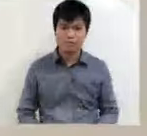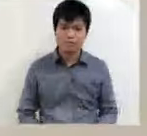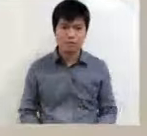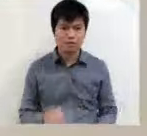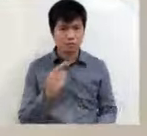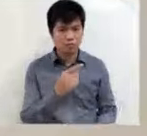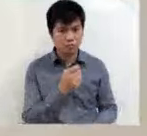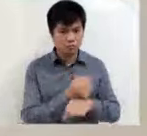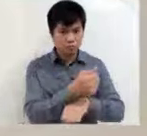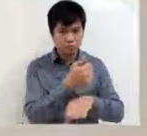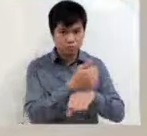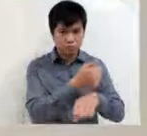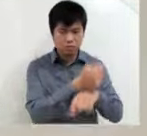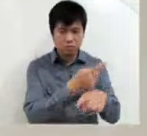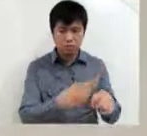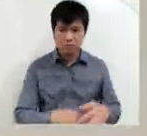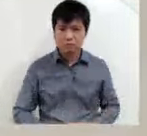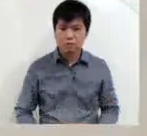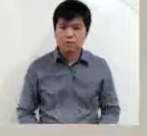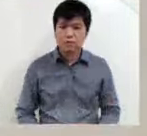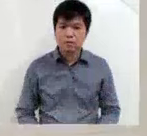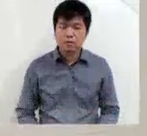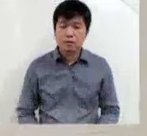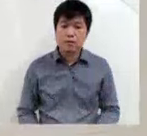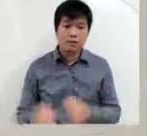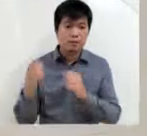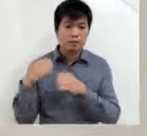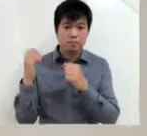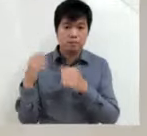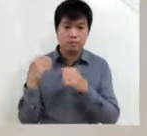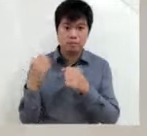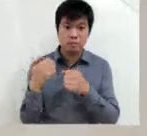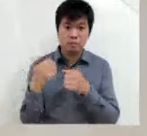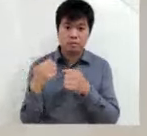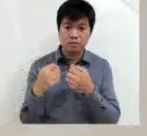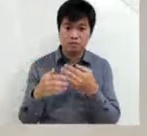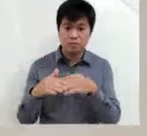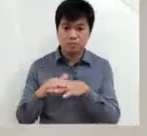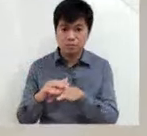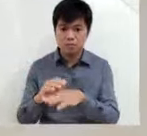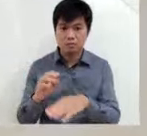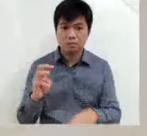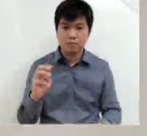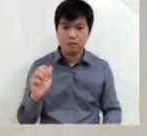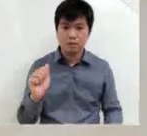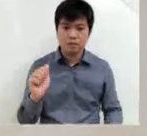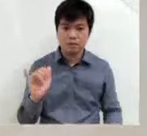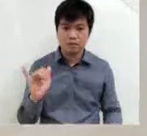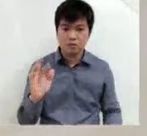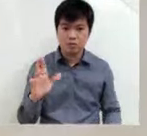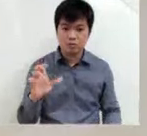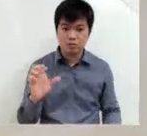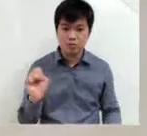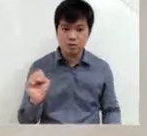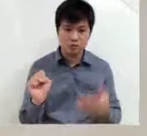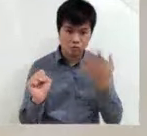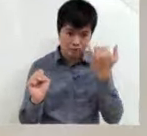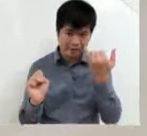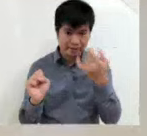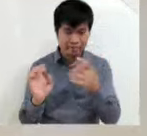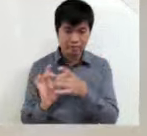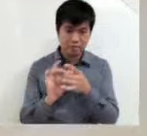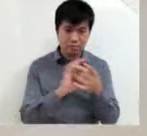Expected naman namin na papasok ng plea bargain si Mayores dahil nga dun sa pakikipagsabwatan niya sa pagpatay kay Ka